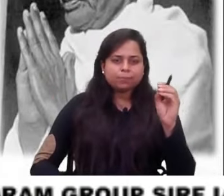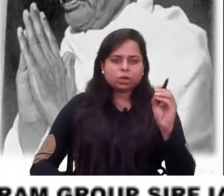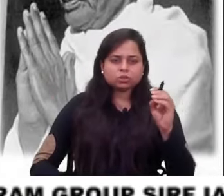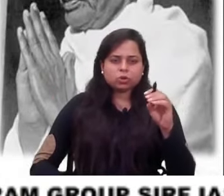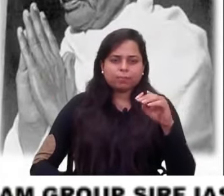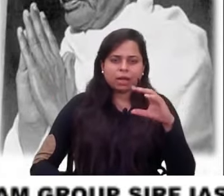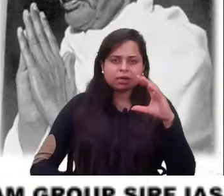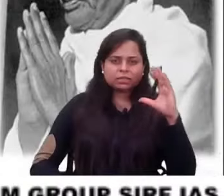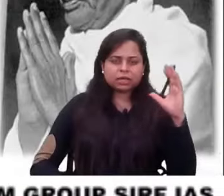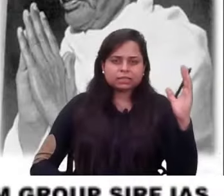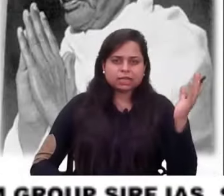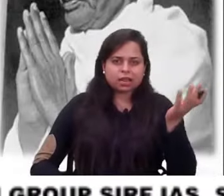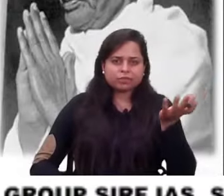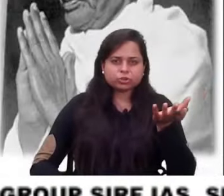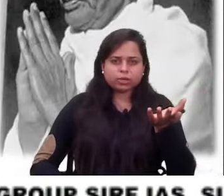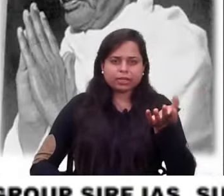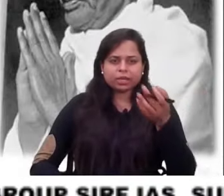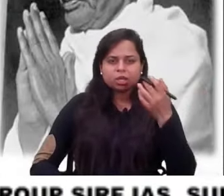पूरा